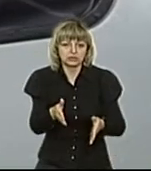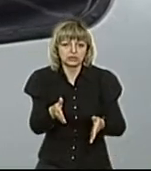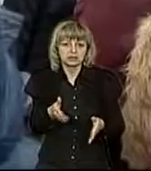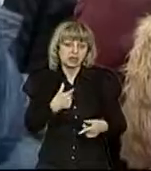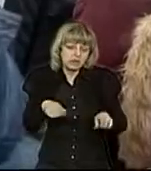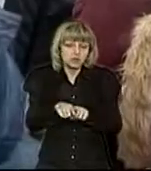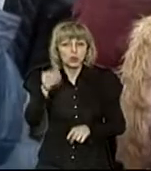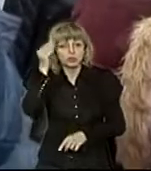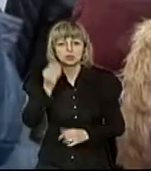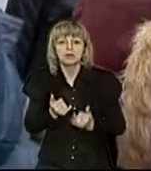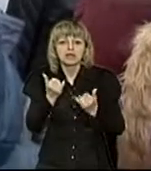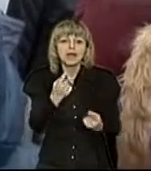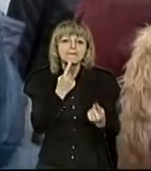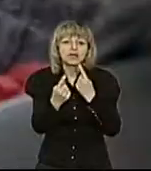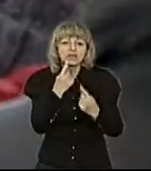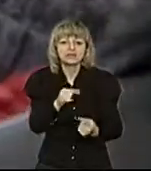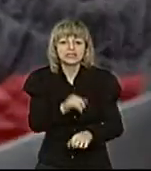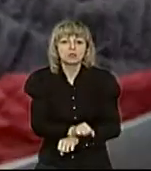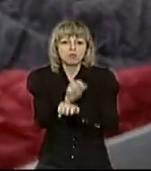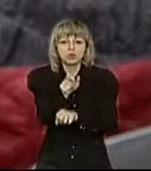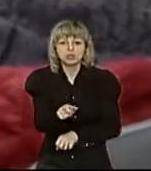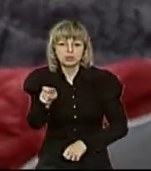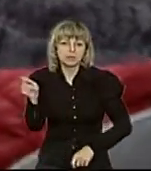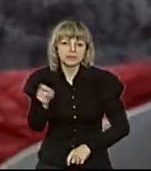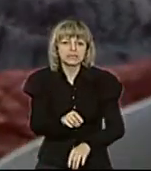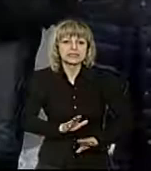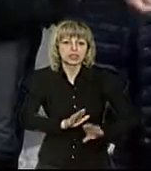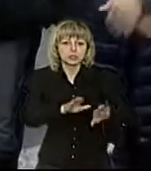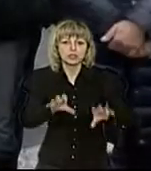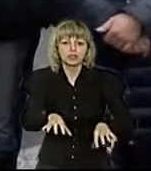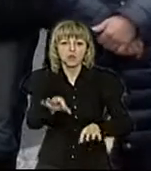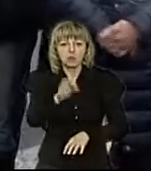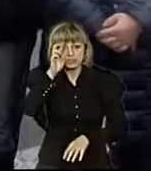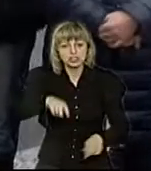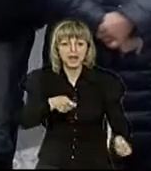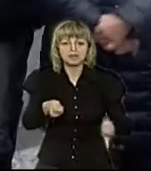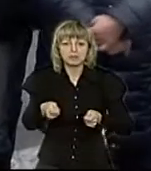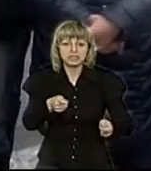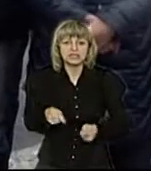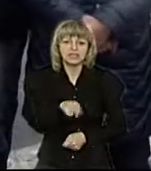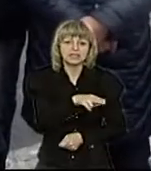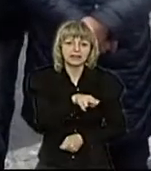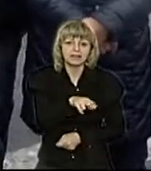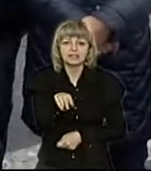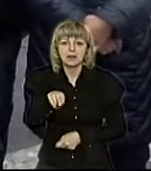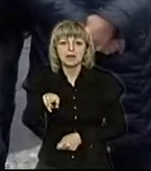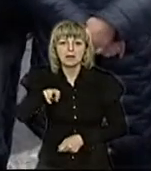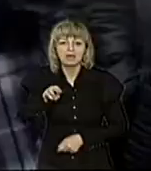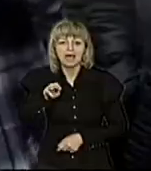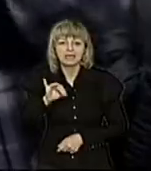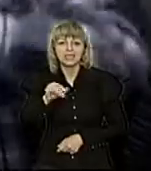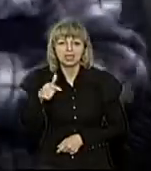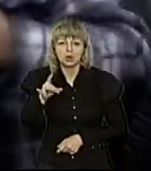думки. Для перемовин з протестувальниками прибули заступник голови облдержадміністрації Денис П'ятигорець